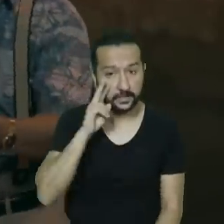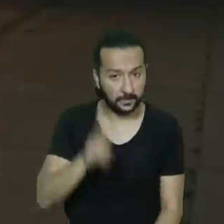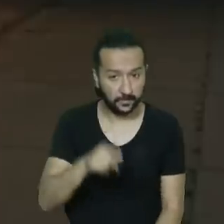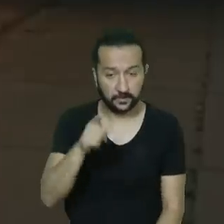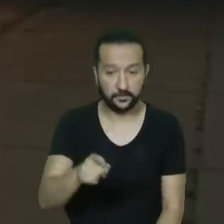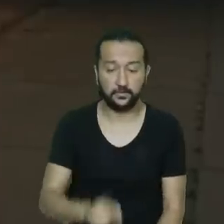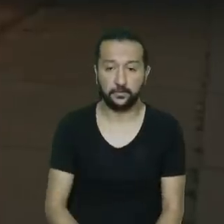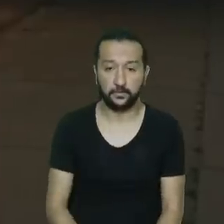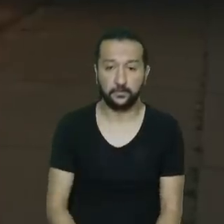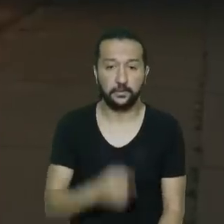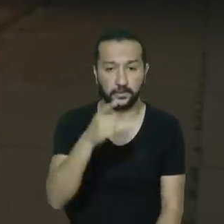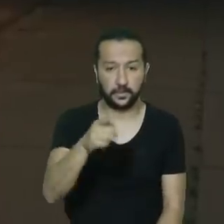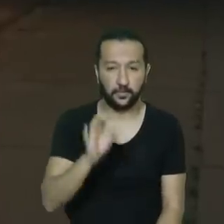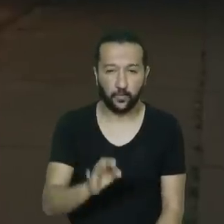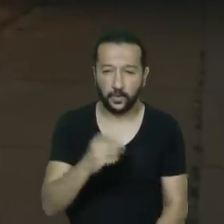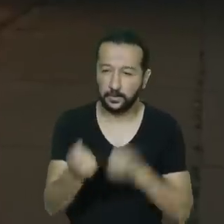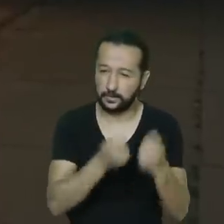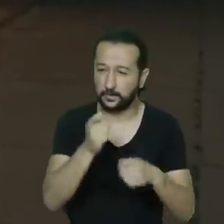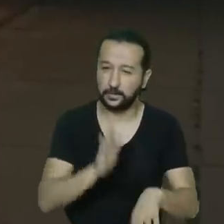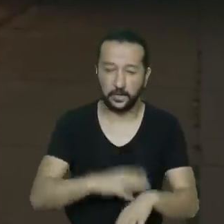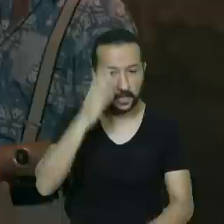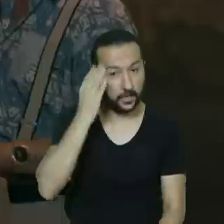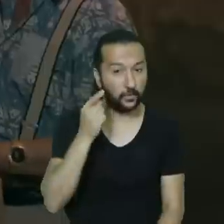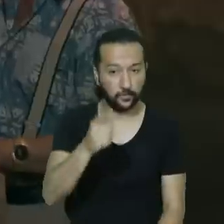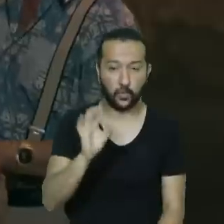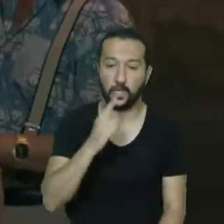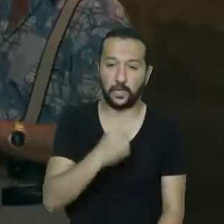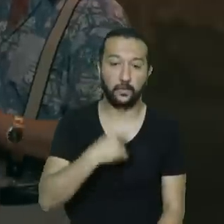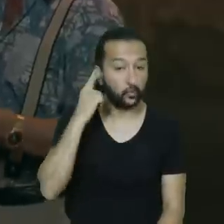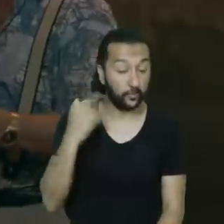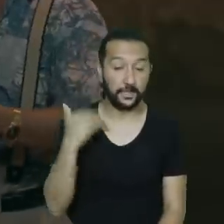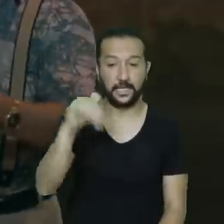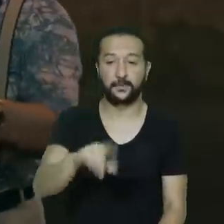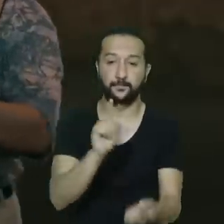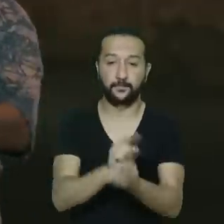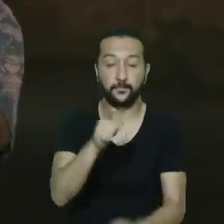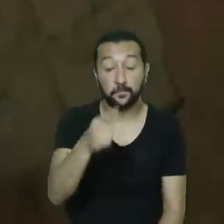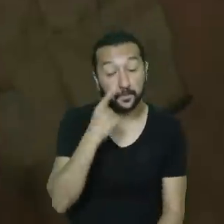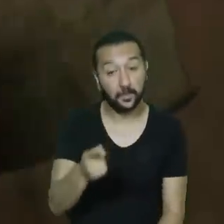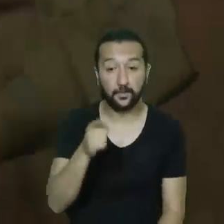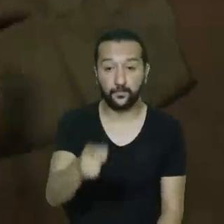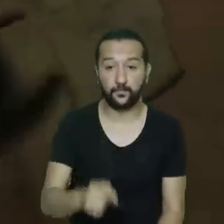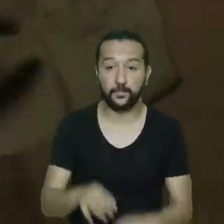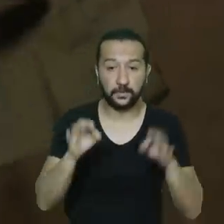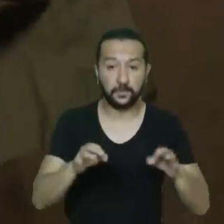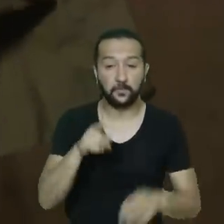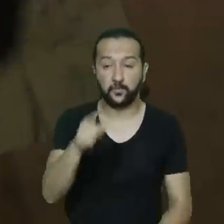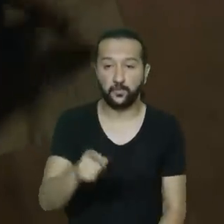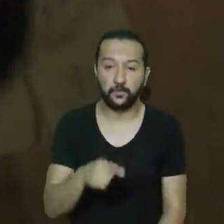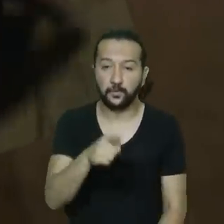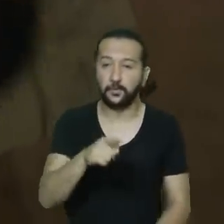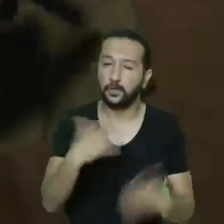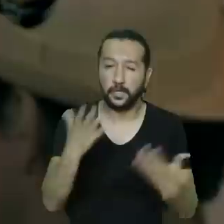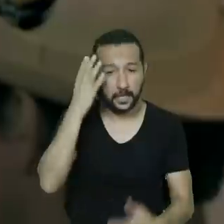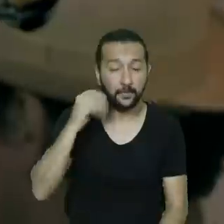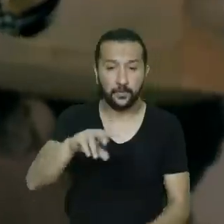Yeminle. Sen de böyle antin gündin işlerden anlıyormuşsun. Öyle dediler, ben de sana geldim. Şuna bir bakıver. Yani şimdi bu, bunu